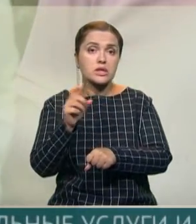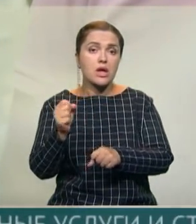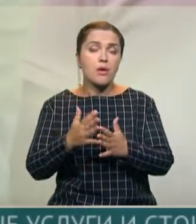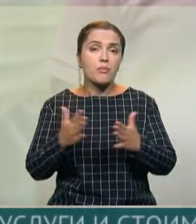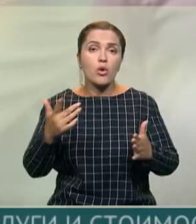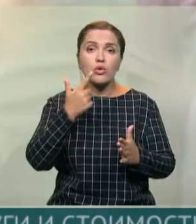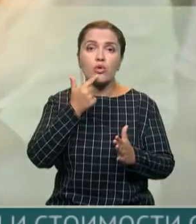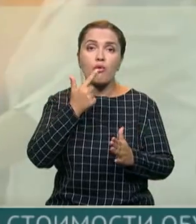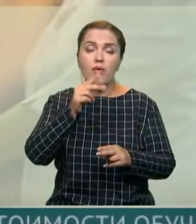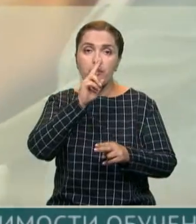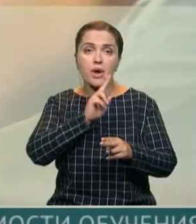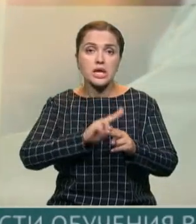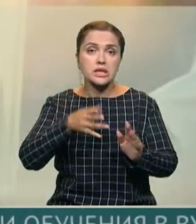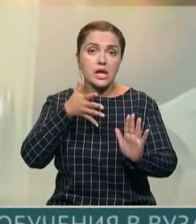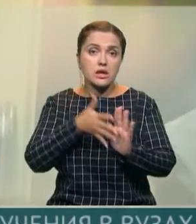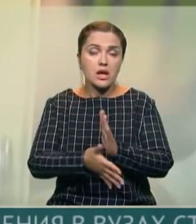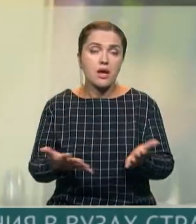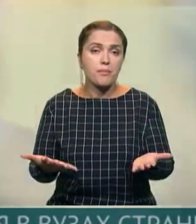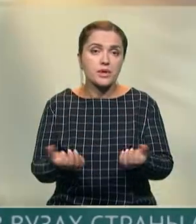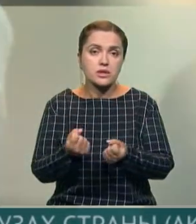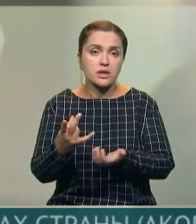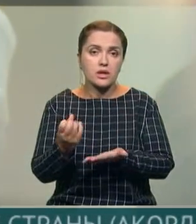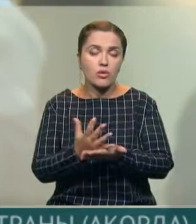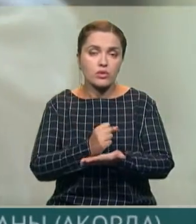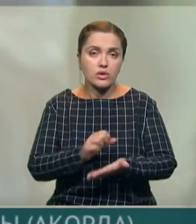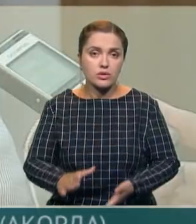большой кровопотери спасти его не